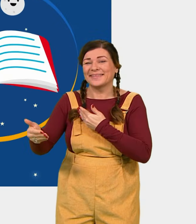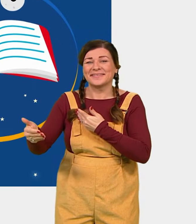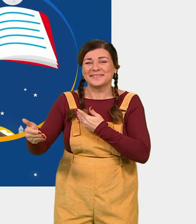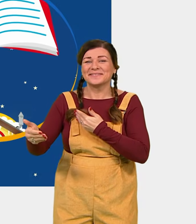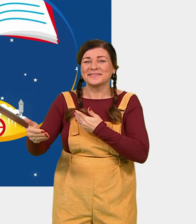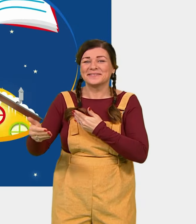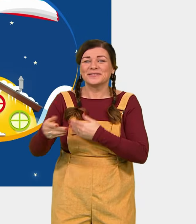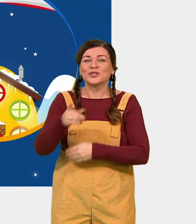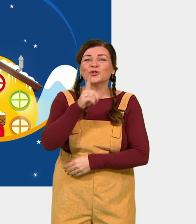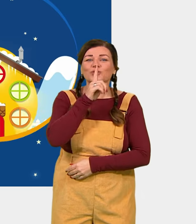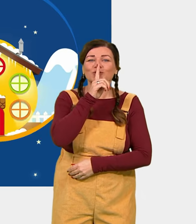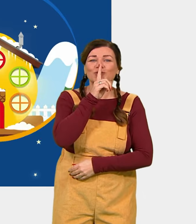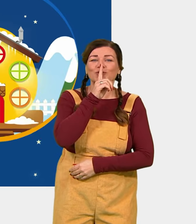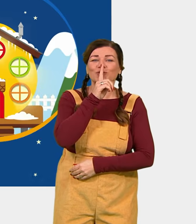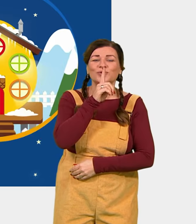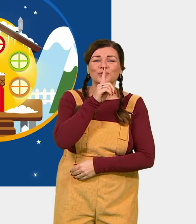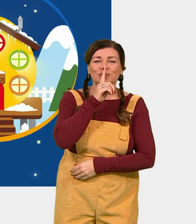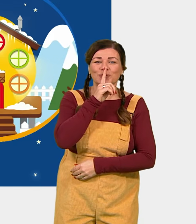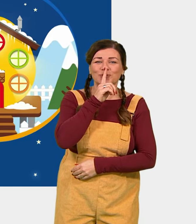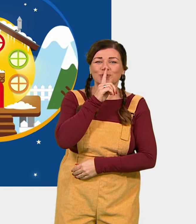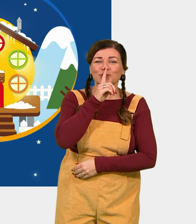iddi nosi.